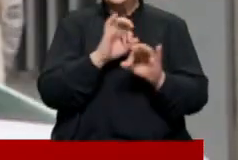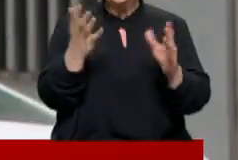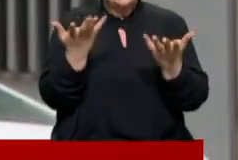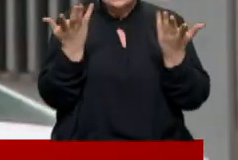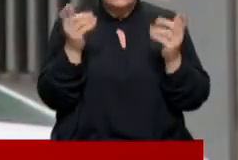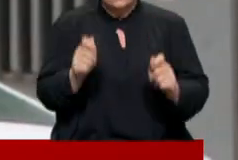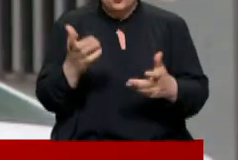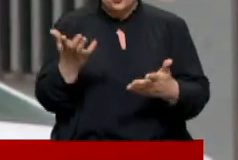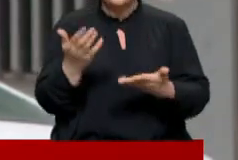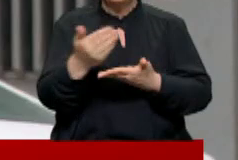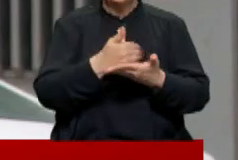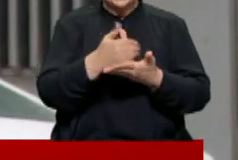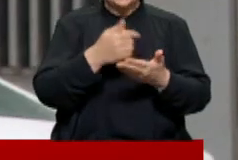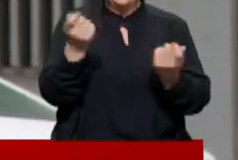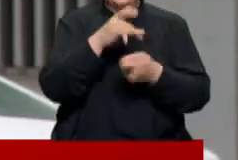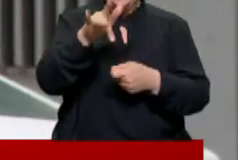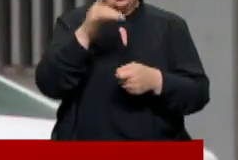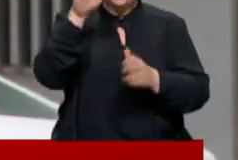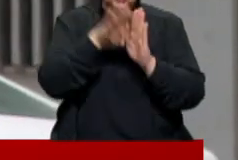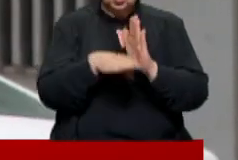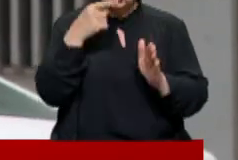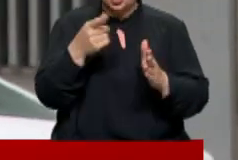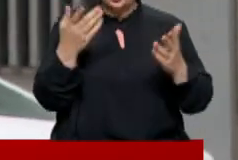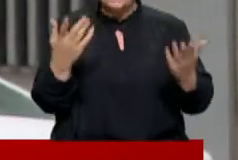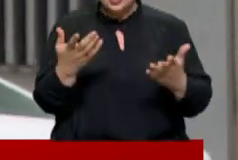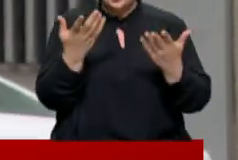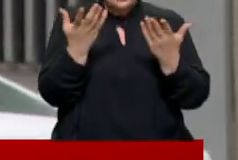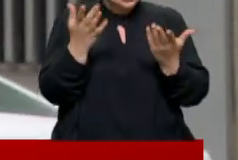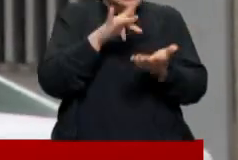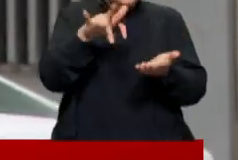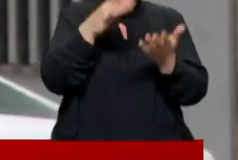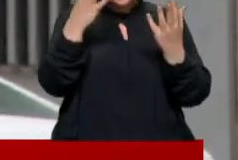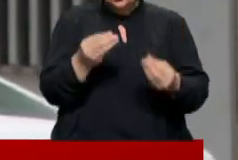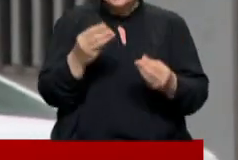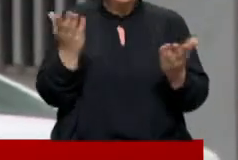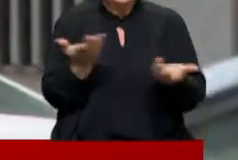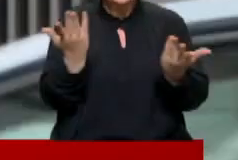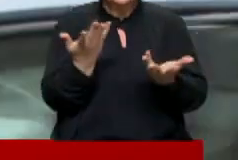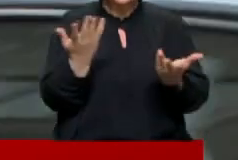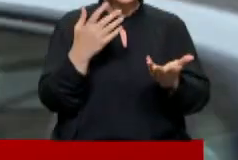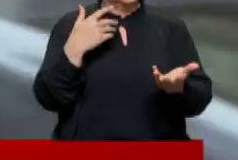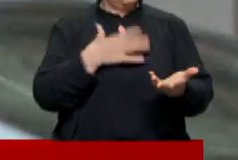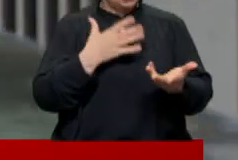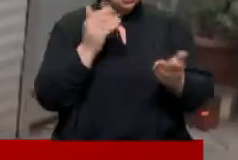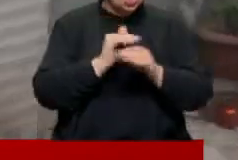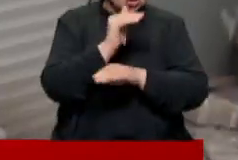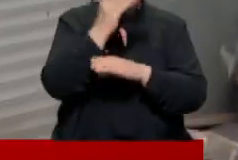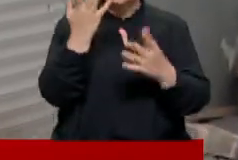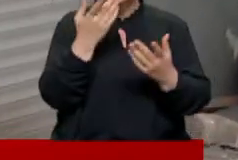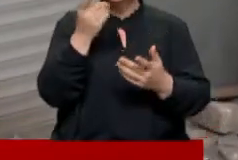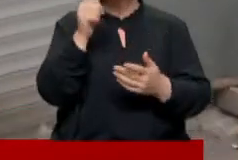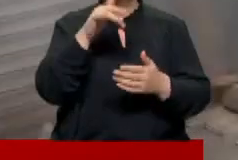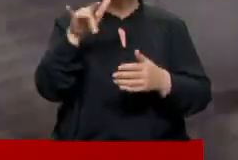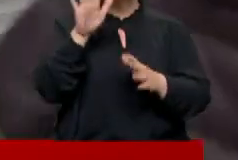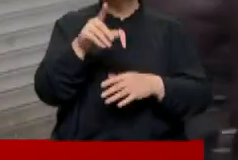ne durumda? Veriler işsizlik azaldı diyor ancak hali hazırda işsiz olan nasıl ayakta kalacağını düşünüyor. Ne zaman